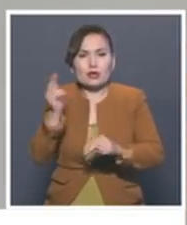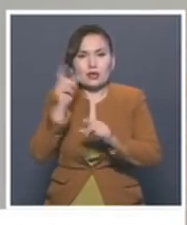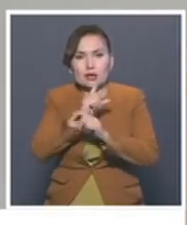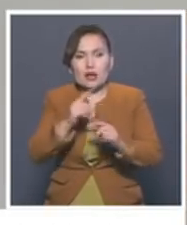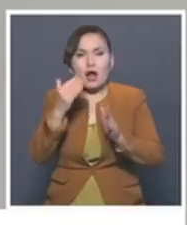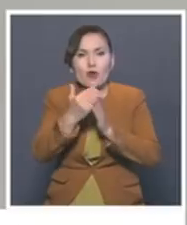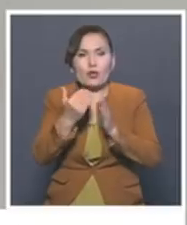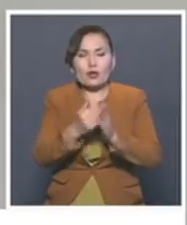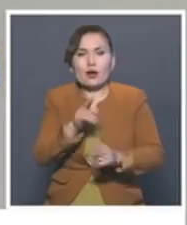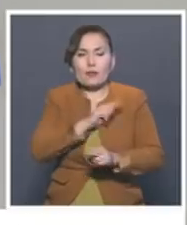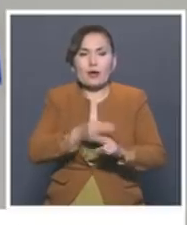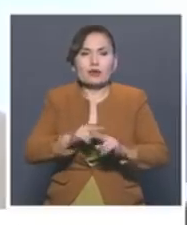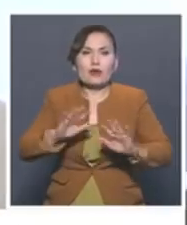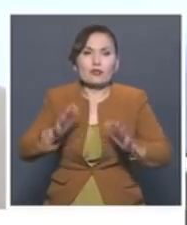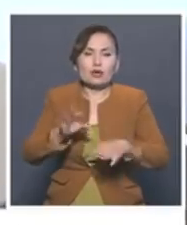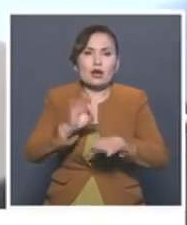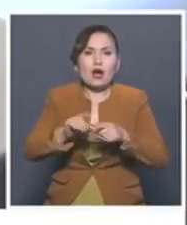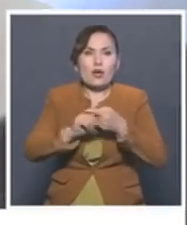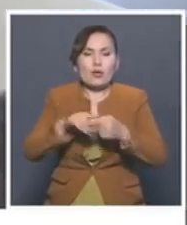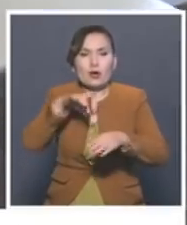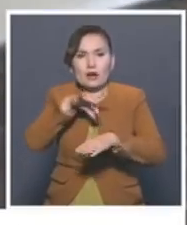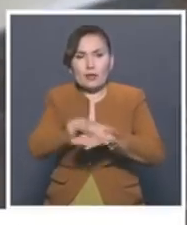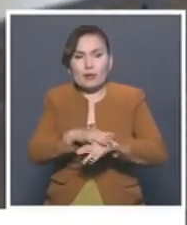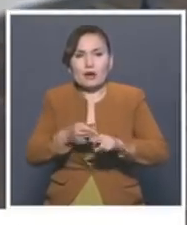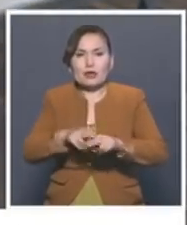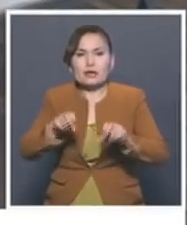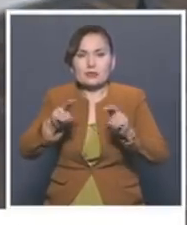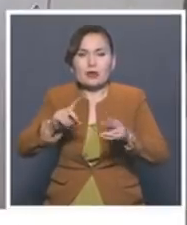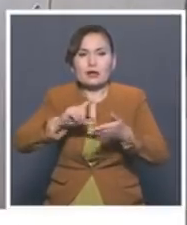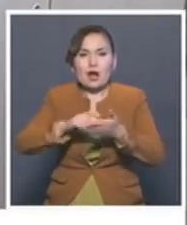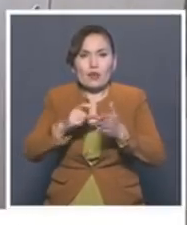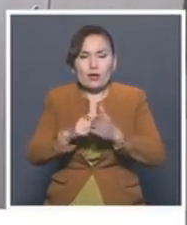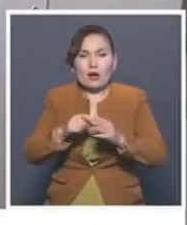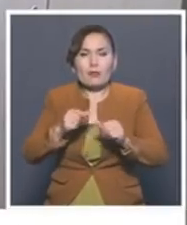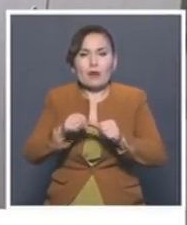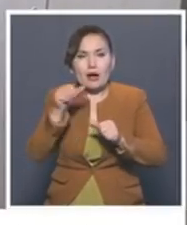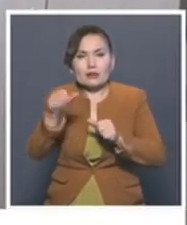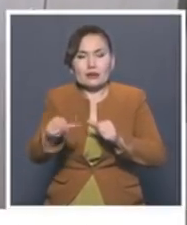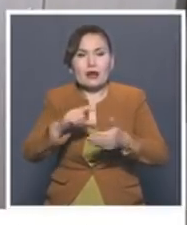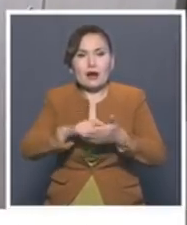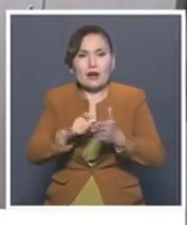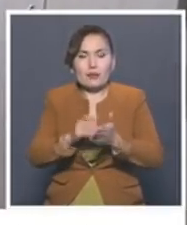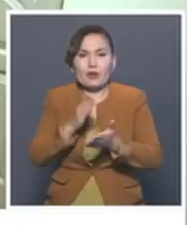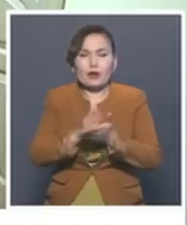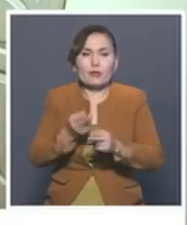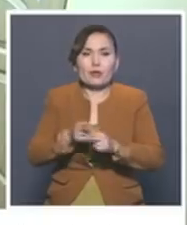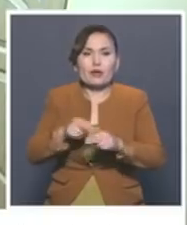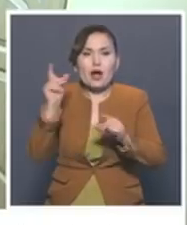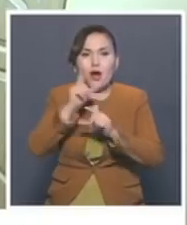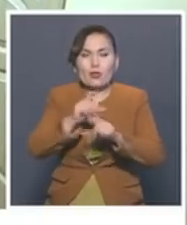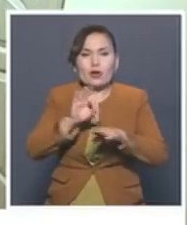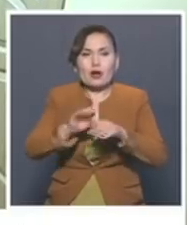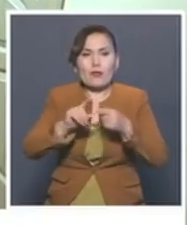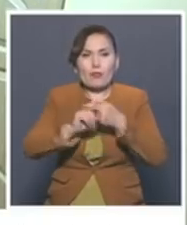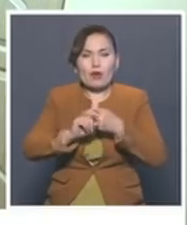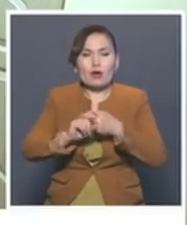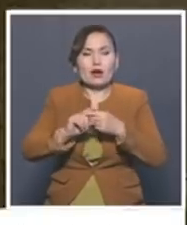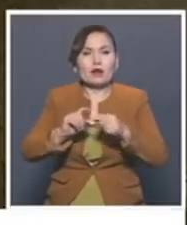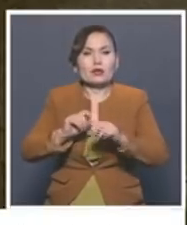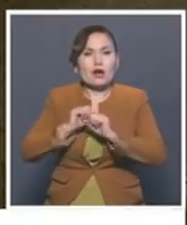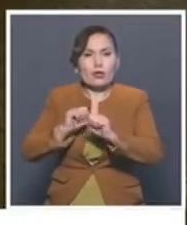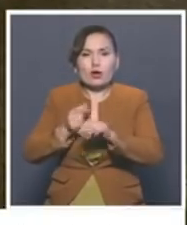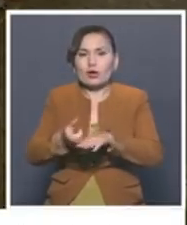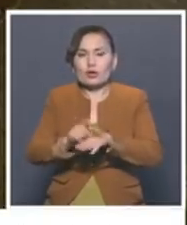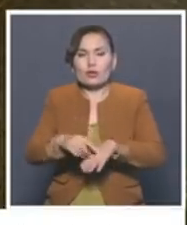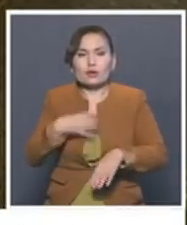Егер оқушылар ауыра қалған жағдайда оқшаулайтын мынадай кабинеттер әзірленген. Мамандар биыл да вирустық аурулардың өршитінін жоққа